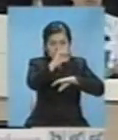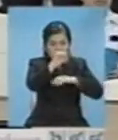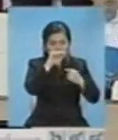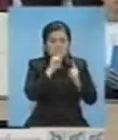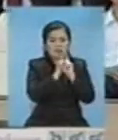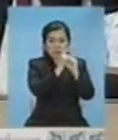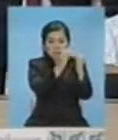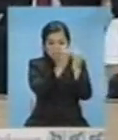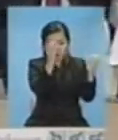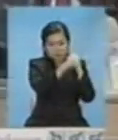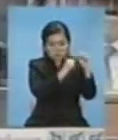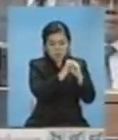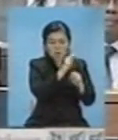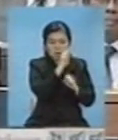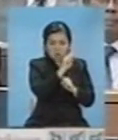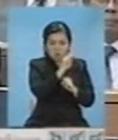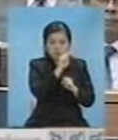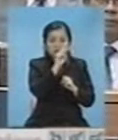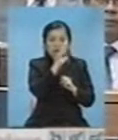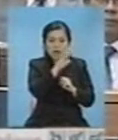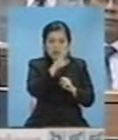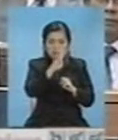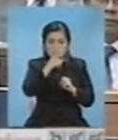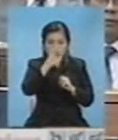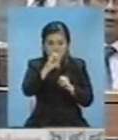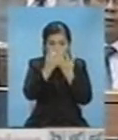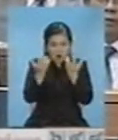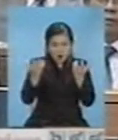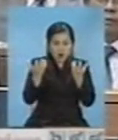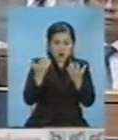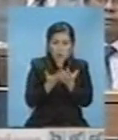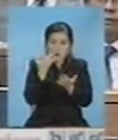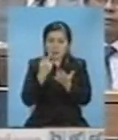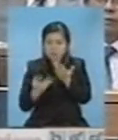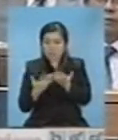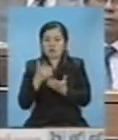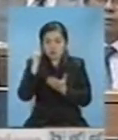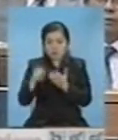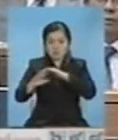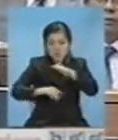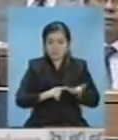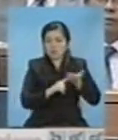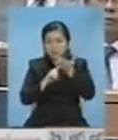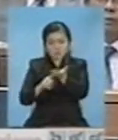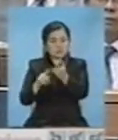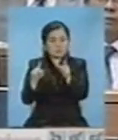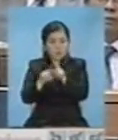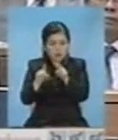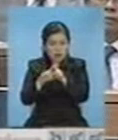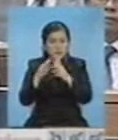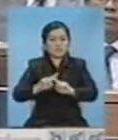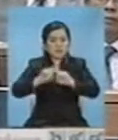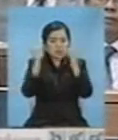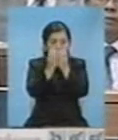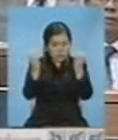ธรรมนูญปี40ให้ยื่นบัญชีทรัพย์สินระบุไว้เท่านั้น แต่รัฐธรรมนูญฉบับปัจจุบันผู้ดำรงตำแหน่งท